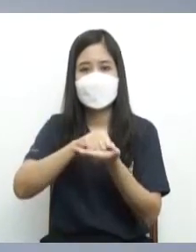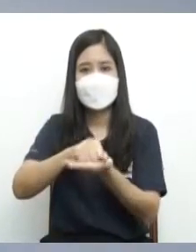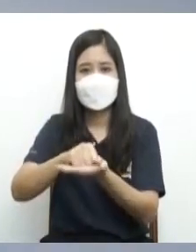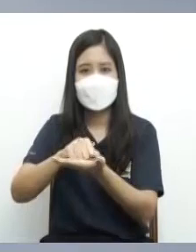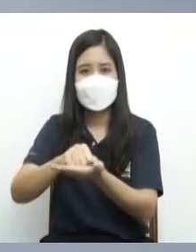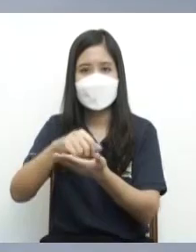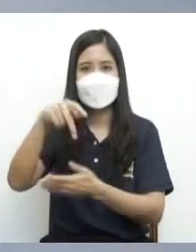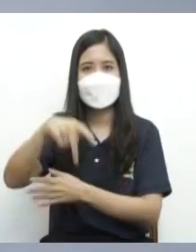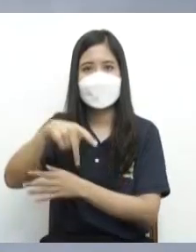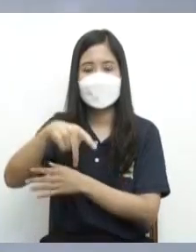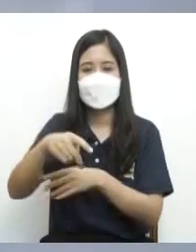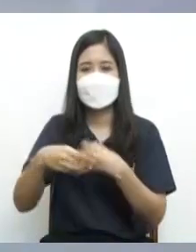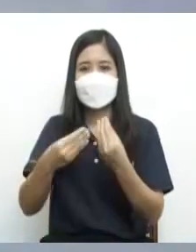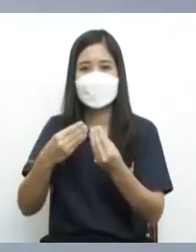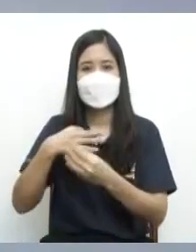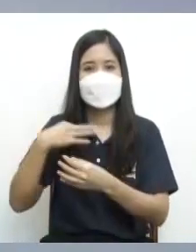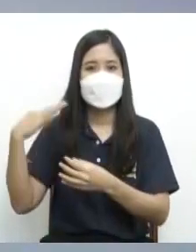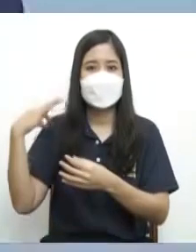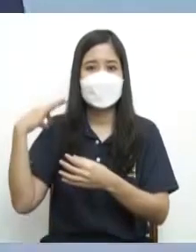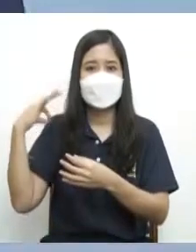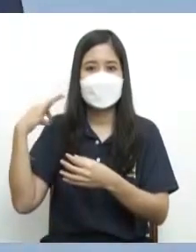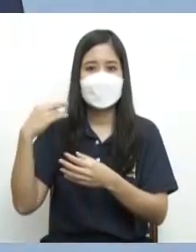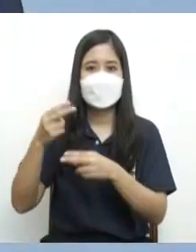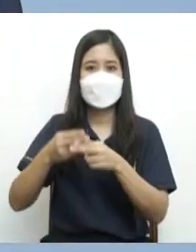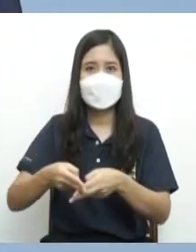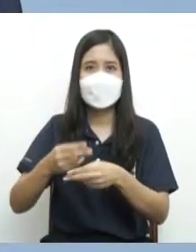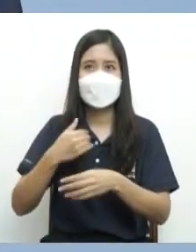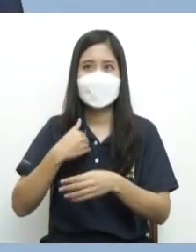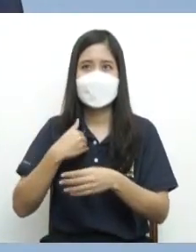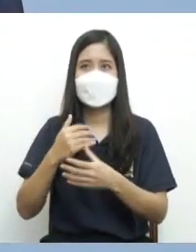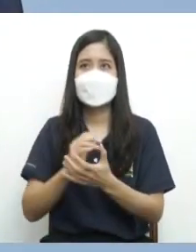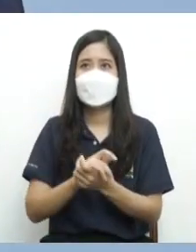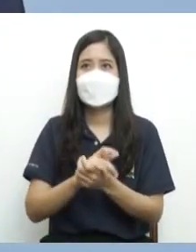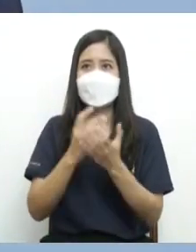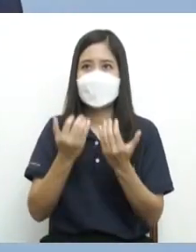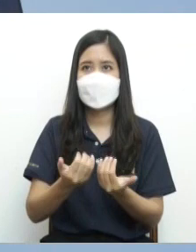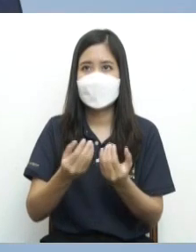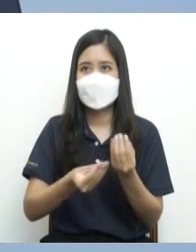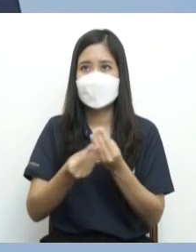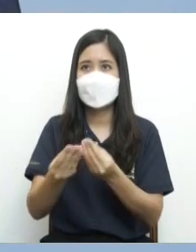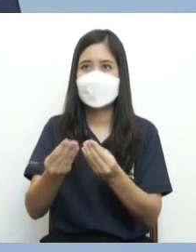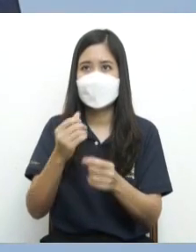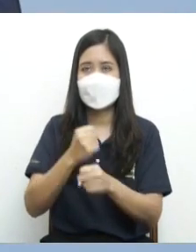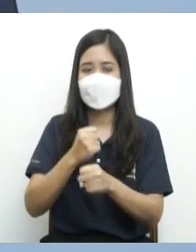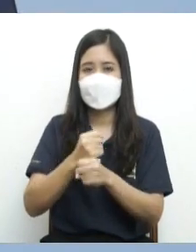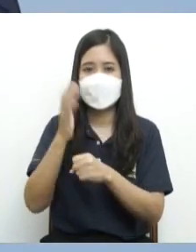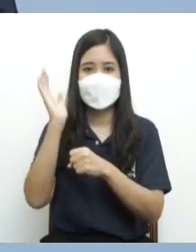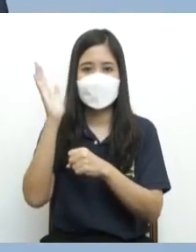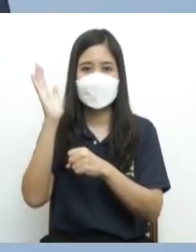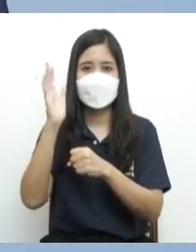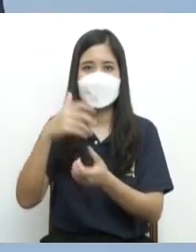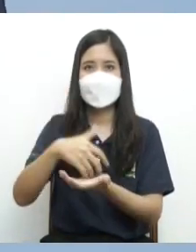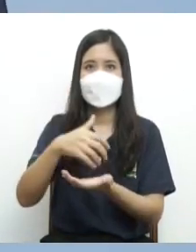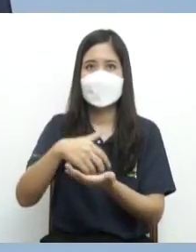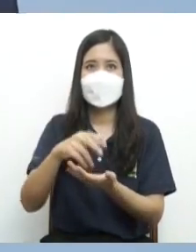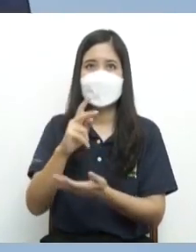าชิกกบข.ในสังกัดสพท.โดยเฉพาะ พบกับผมยุทธดาชาบุญเฮียงที่จะทำหน้าที่เป็นพิธีกรในรายการกบข.